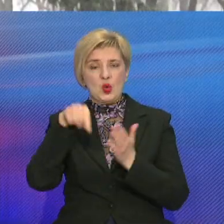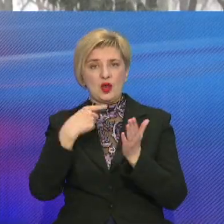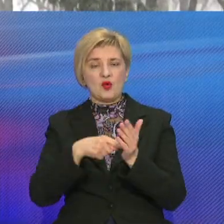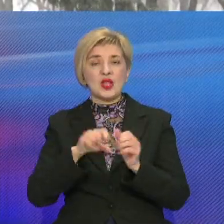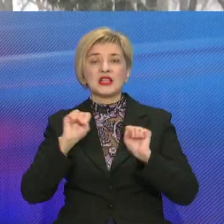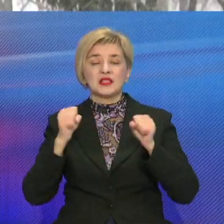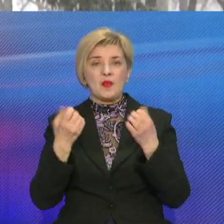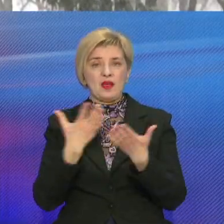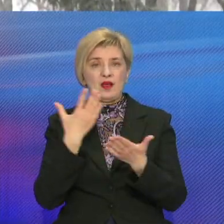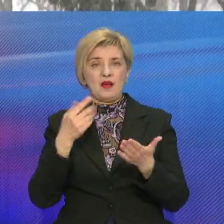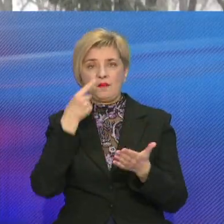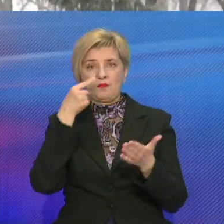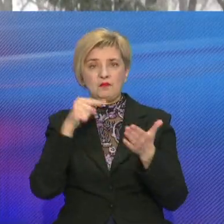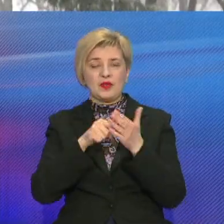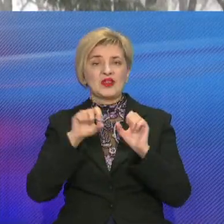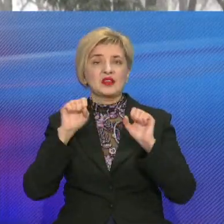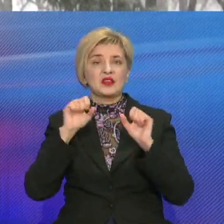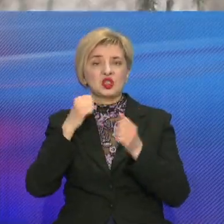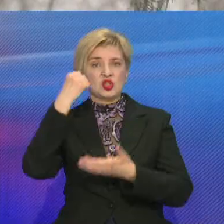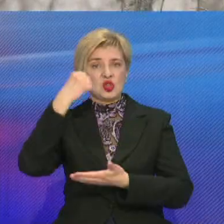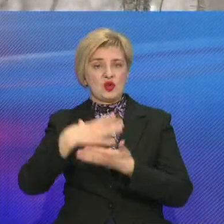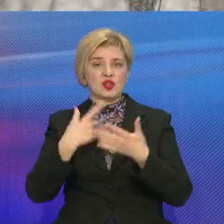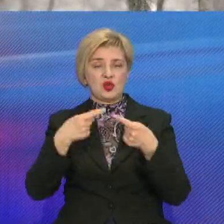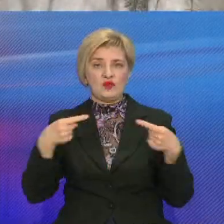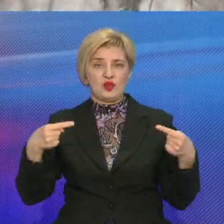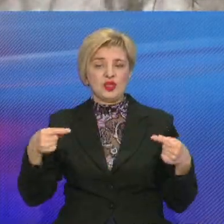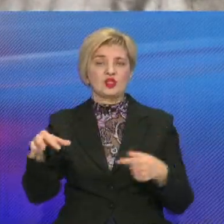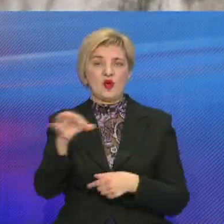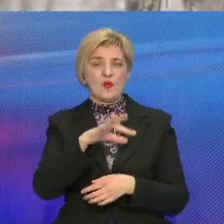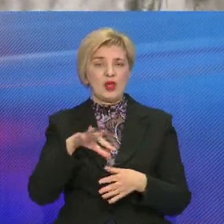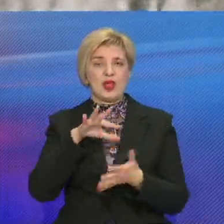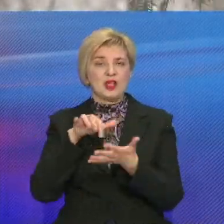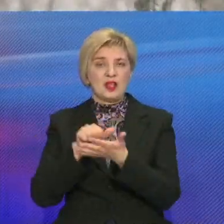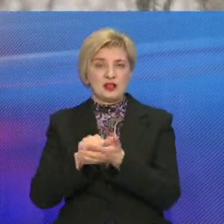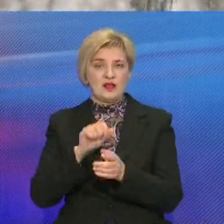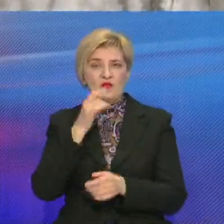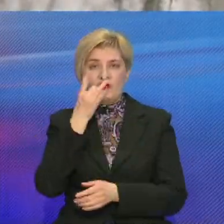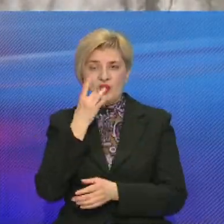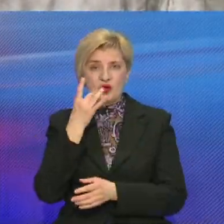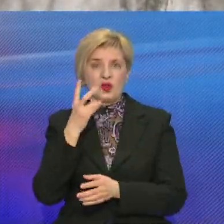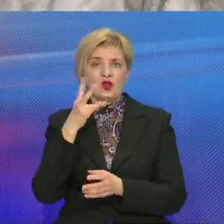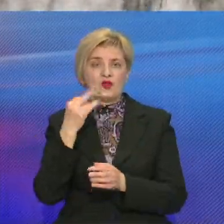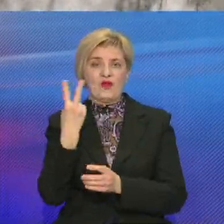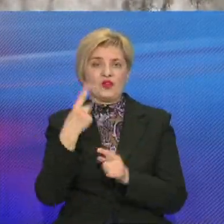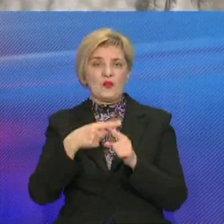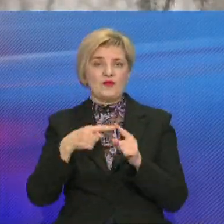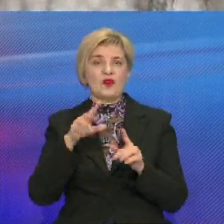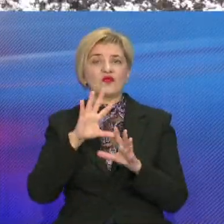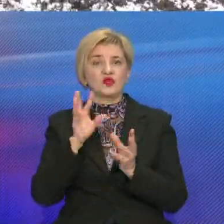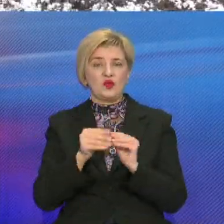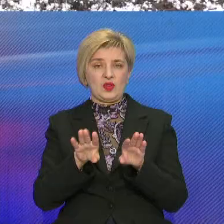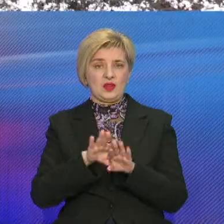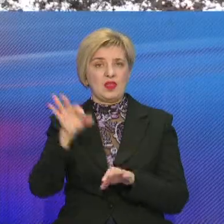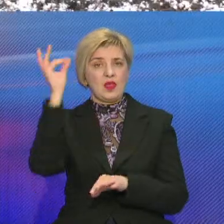Зима, якая опановала столицу и іншие регионы Беларуси, хотя и не взяла у полон Гродно, а лишь у другой половины дня все ж таки нагадала про